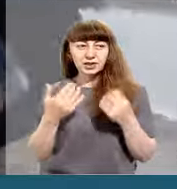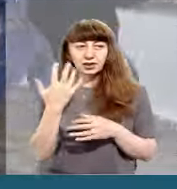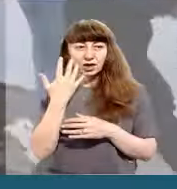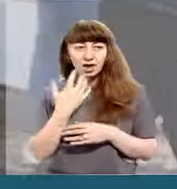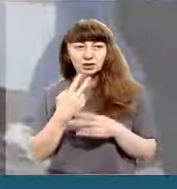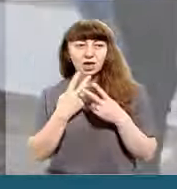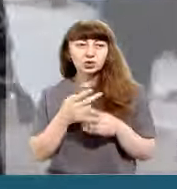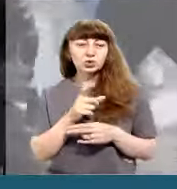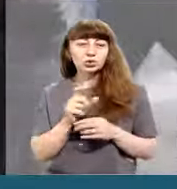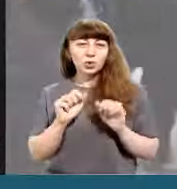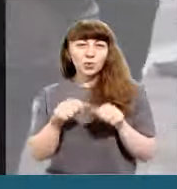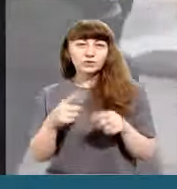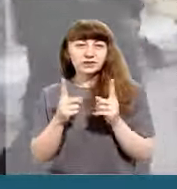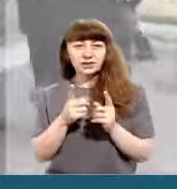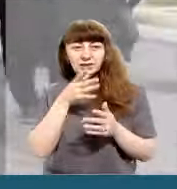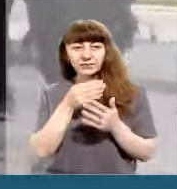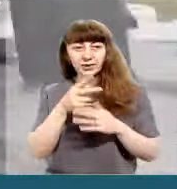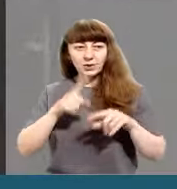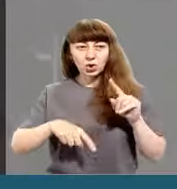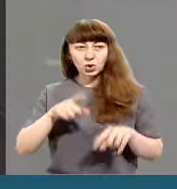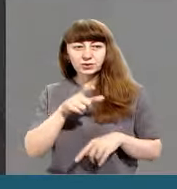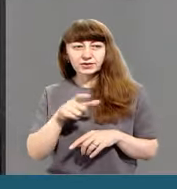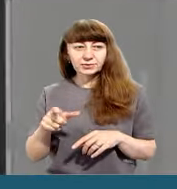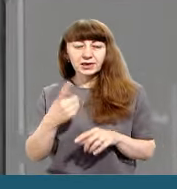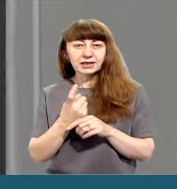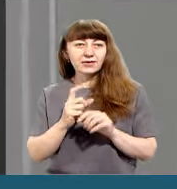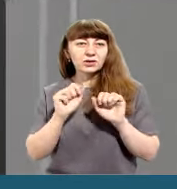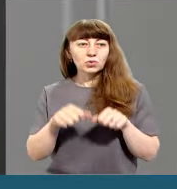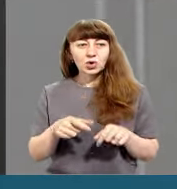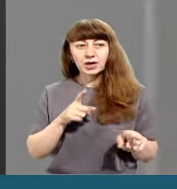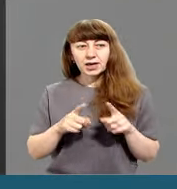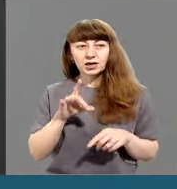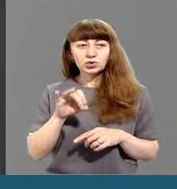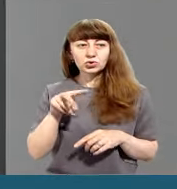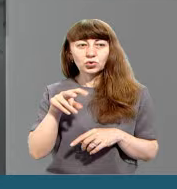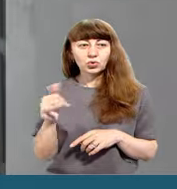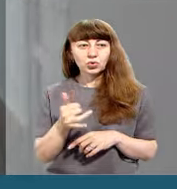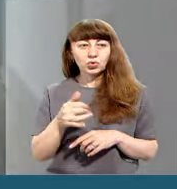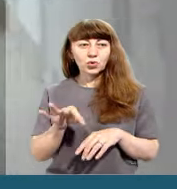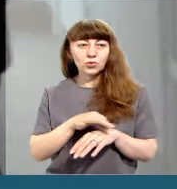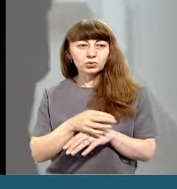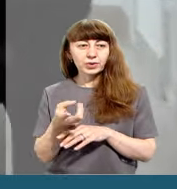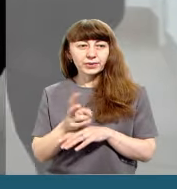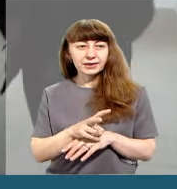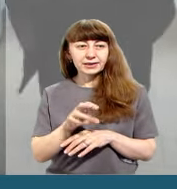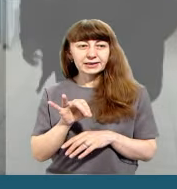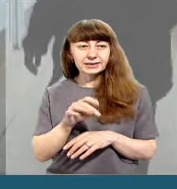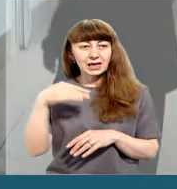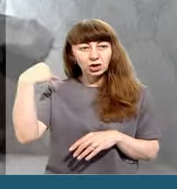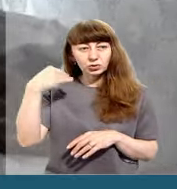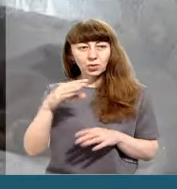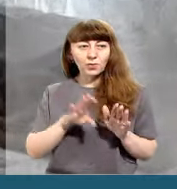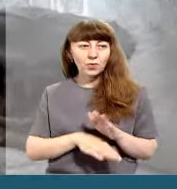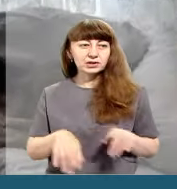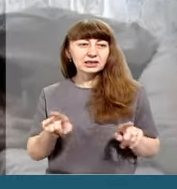когда осужденные могут встретиться с родными. Такой шанс выпадает редко. Айсулу Мушанова навестить мужа приехала из Актобе, говорит,